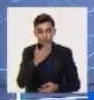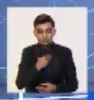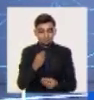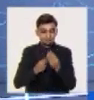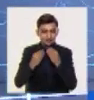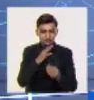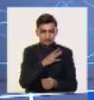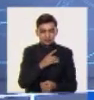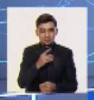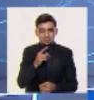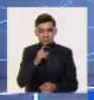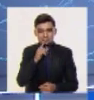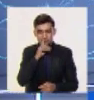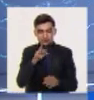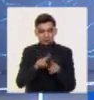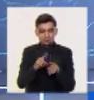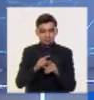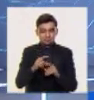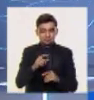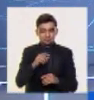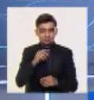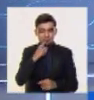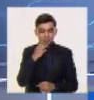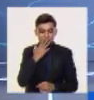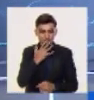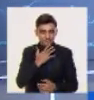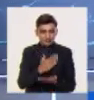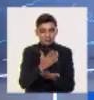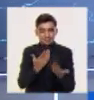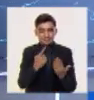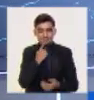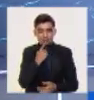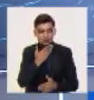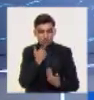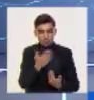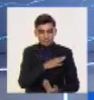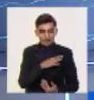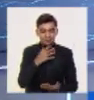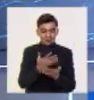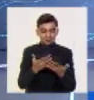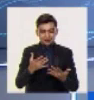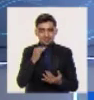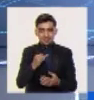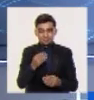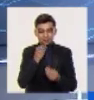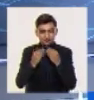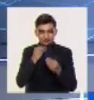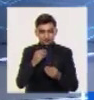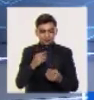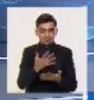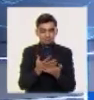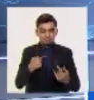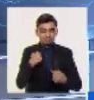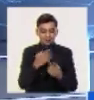теперь неприятно пахнут или не имеют вкуса. Это серьезная проблема, ведь процесс принятия пищи превратился в настоящее